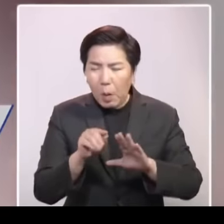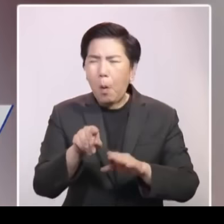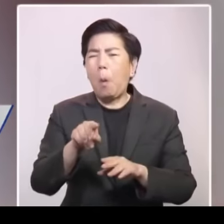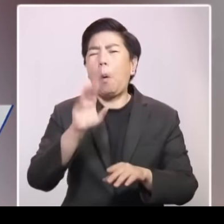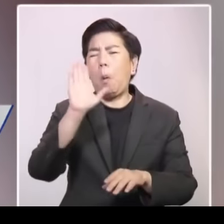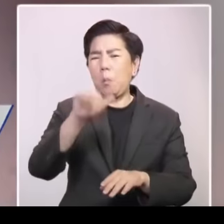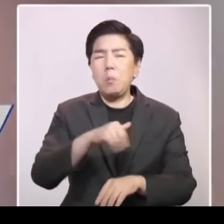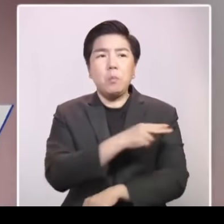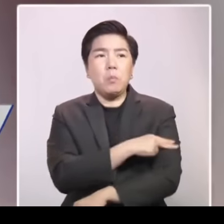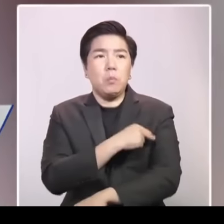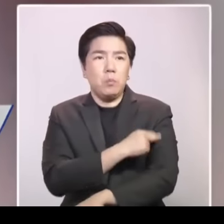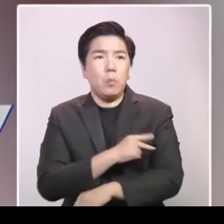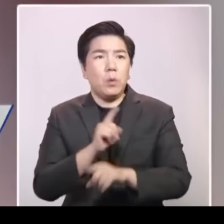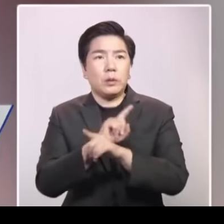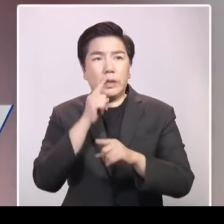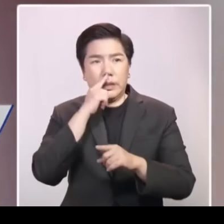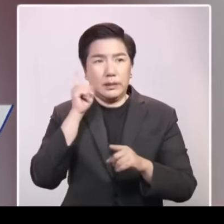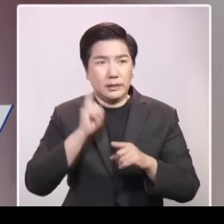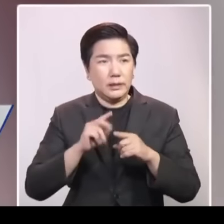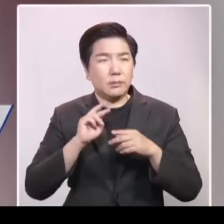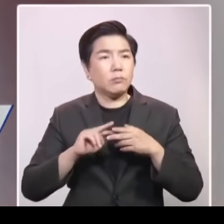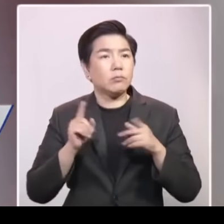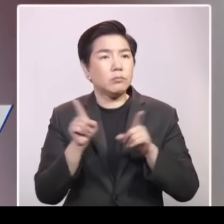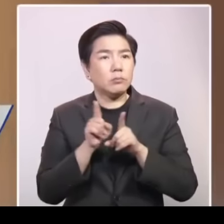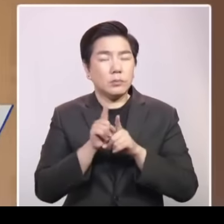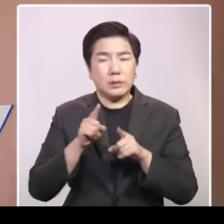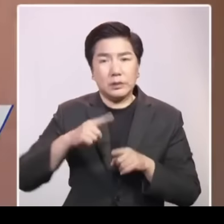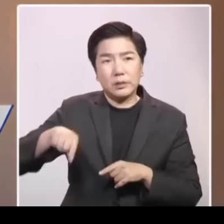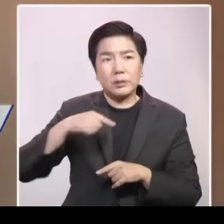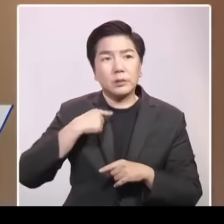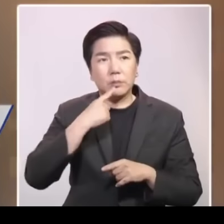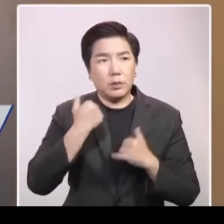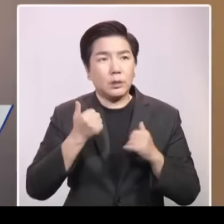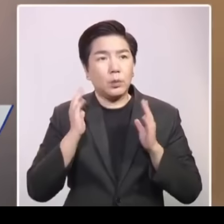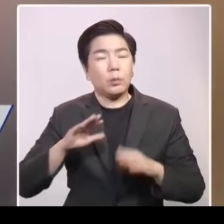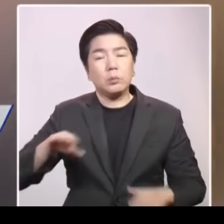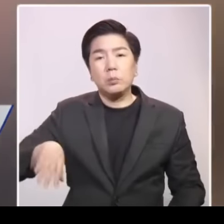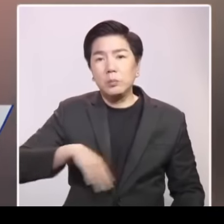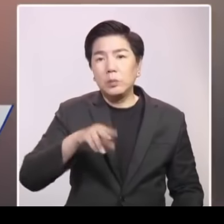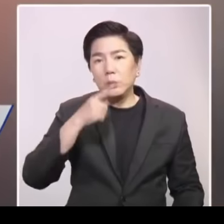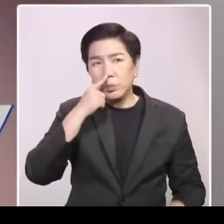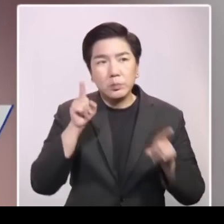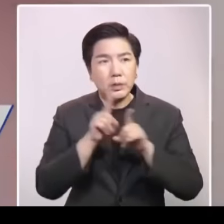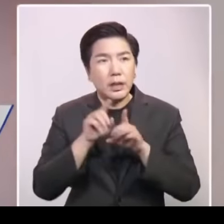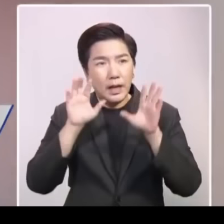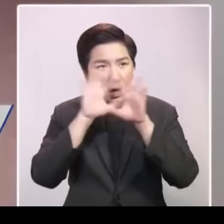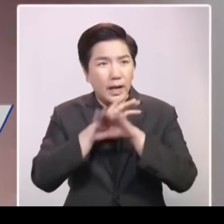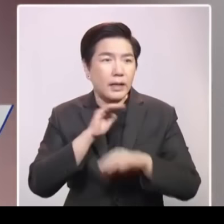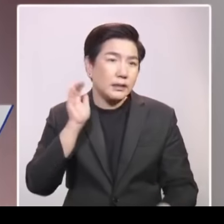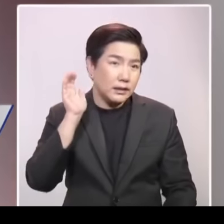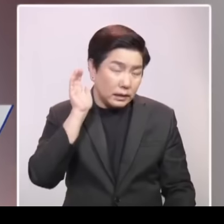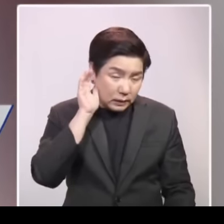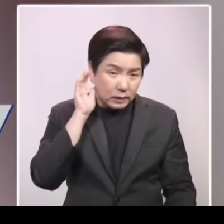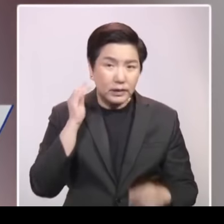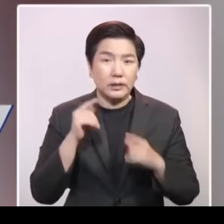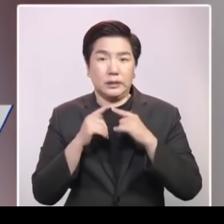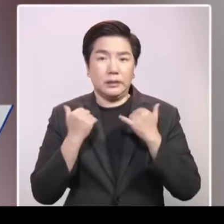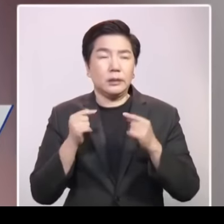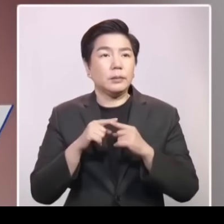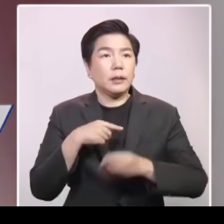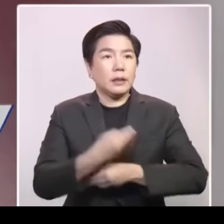หมอใช่แต่ใส่กลับด้านนะที่เราเห็นเมื่อวานนะคะแล้วก็ทำให้คนน่าเชื่อถือไงใช่เออเป็นหมอแล้วก็มาขายพวก